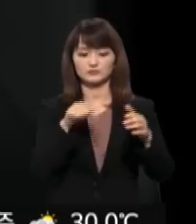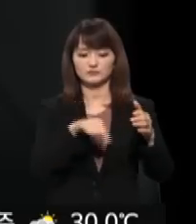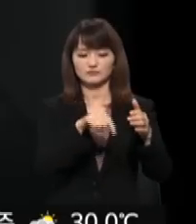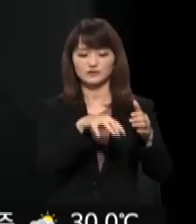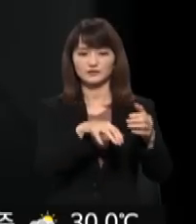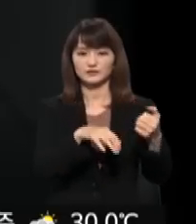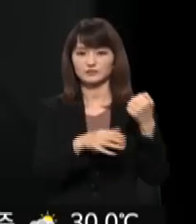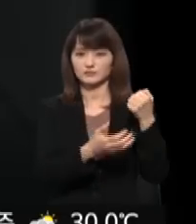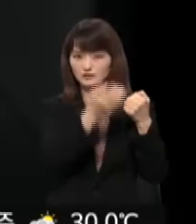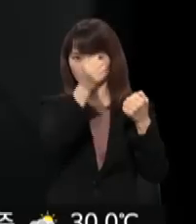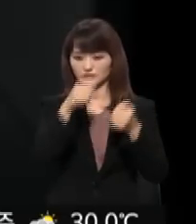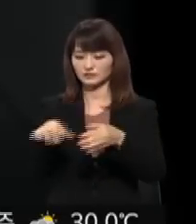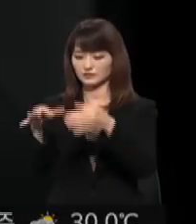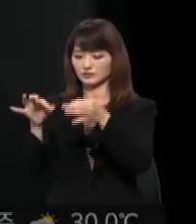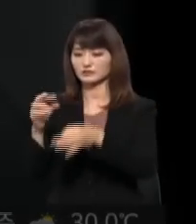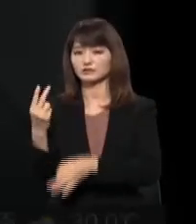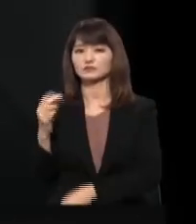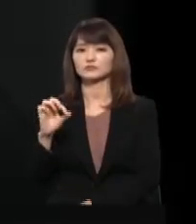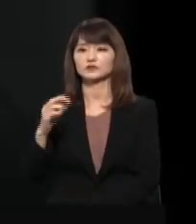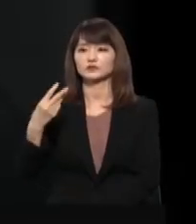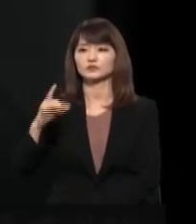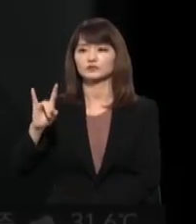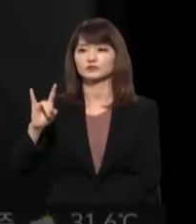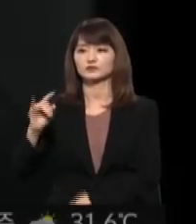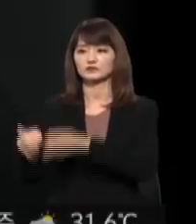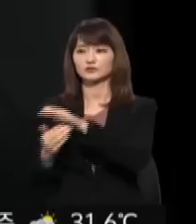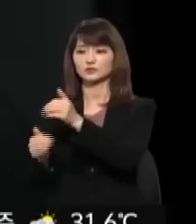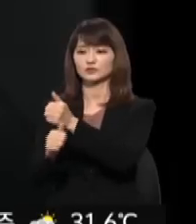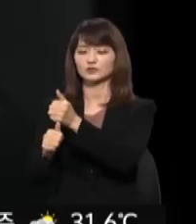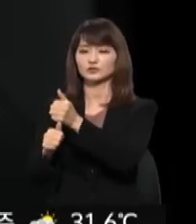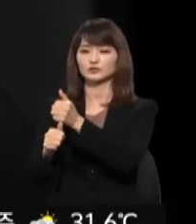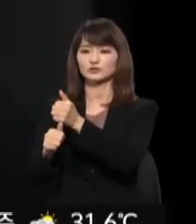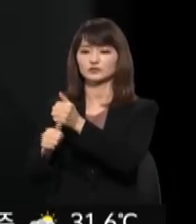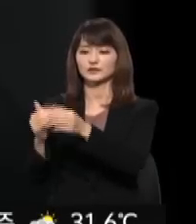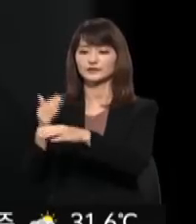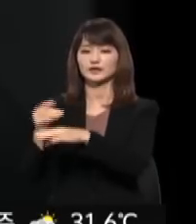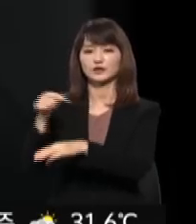쪽이잖아요 그리고 김용태 최고위원은 원외지 않습니까